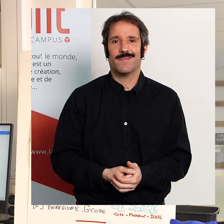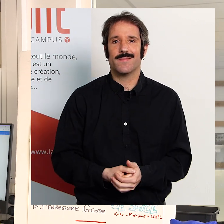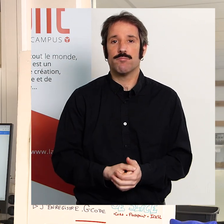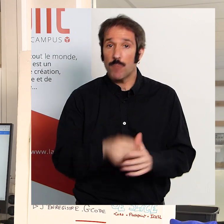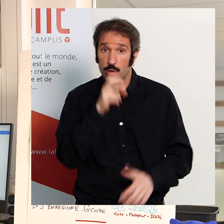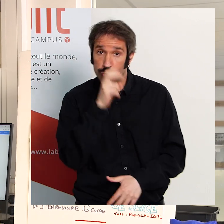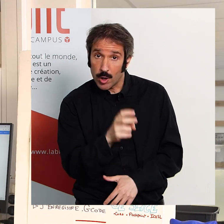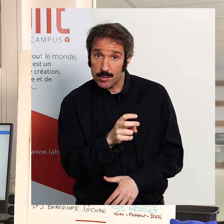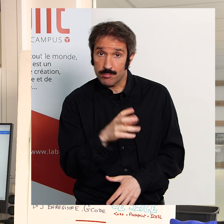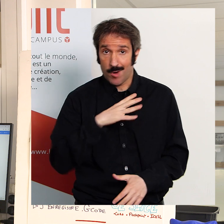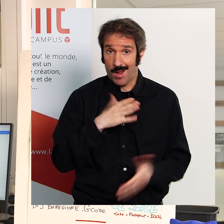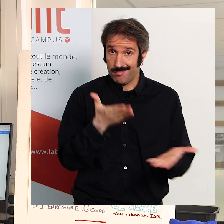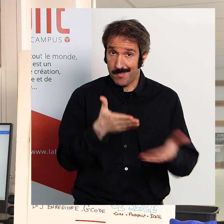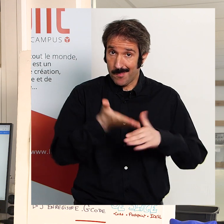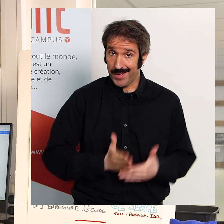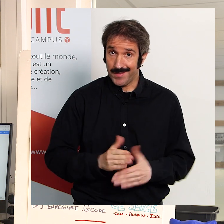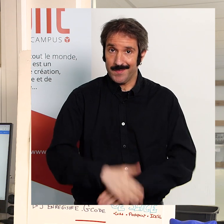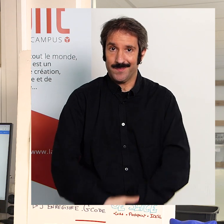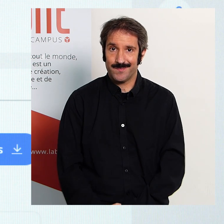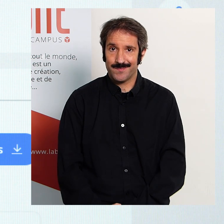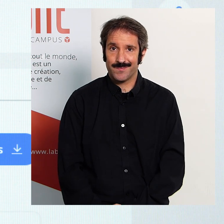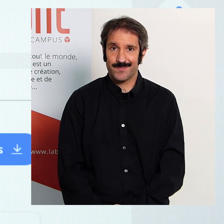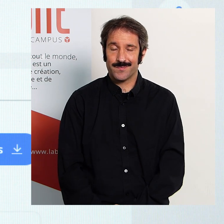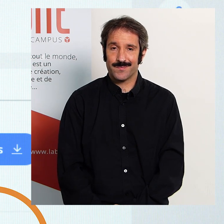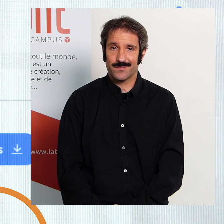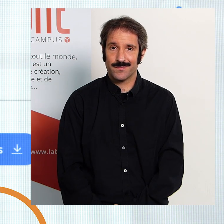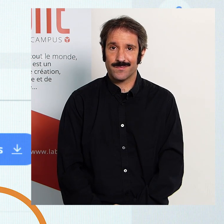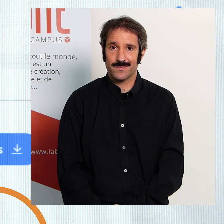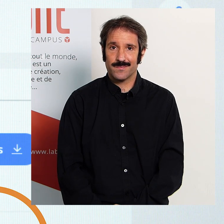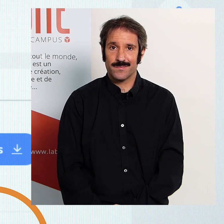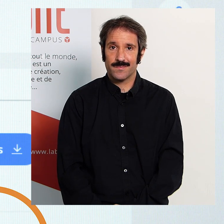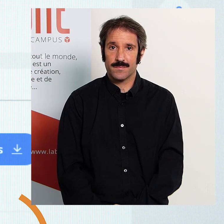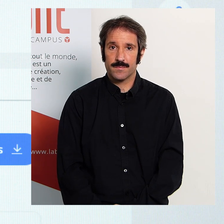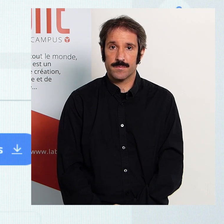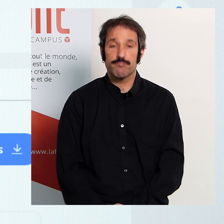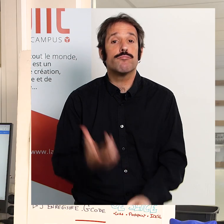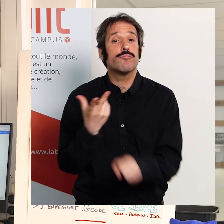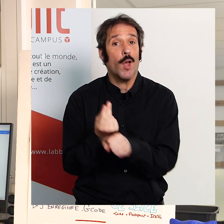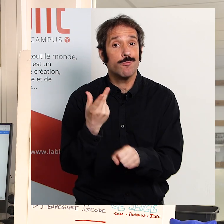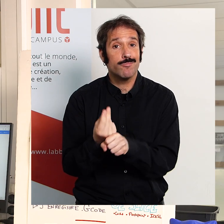intéresser. Donc là je vais venir le chercher, il est là.